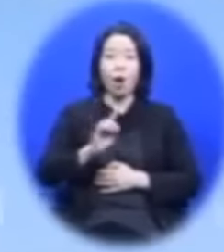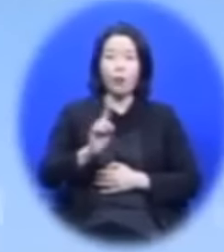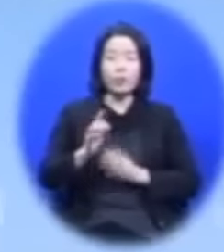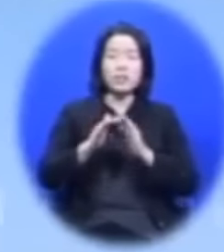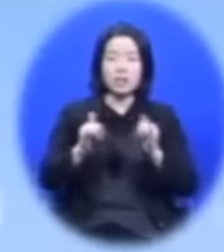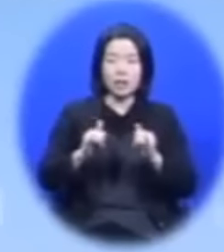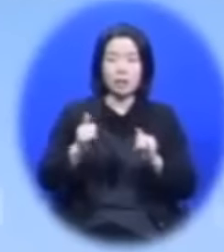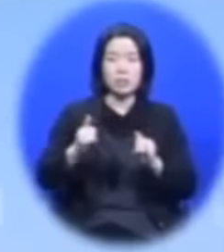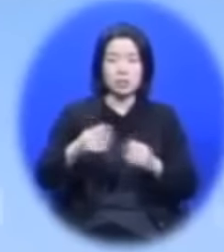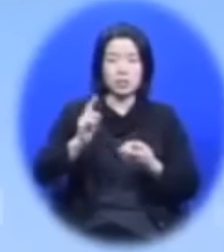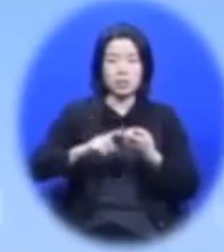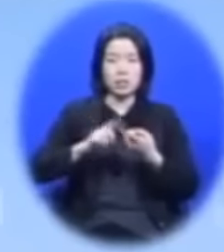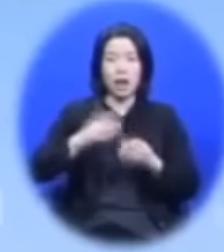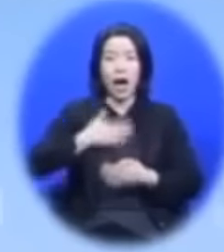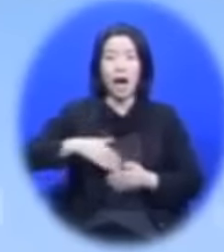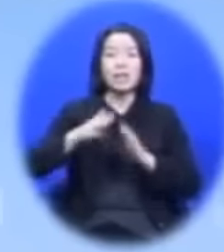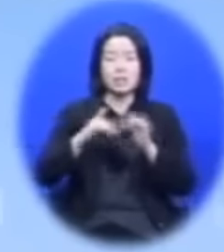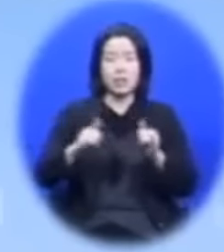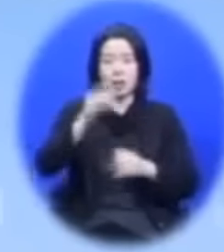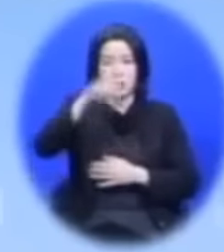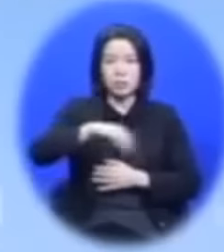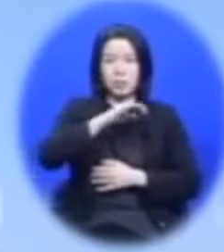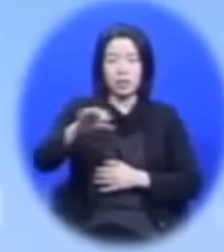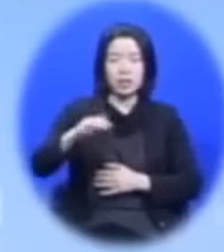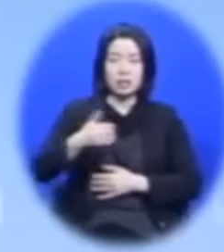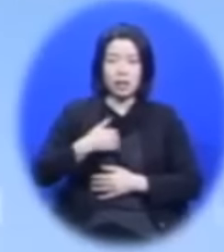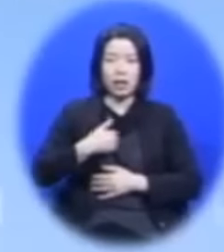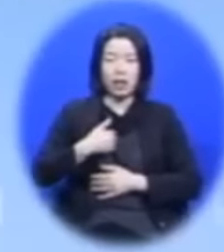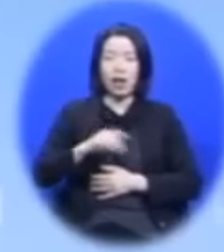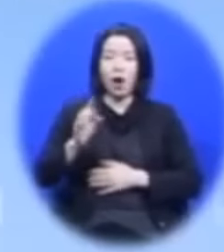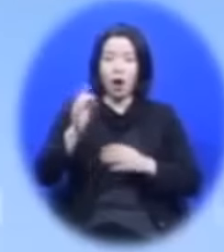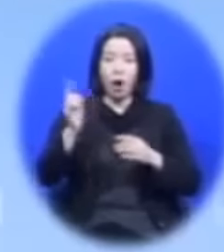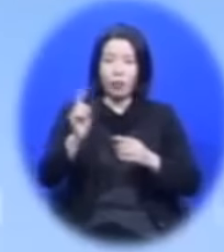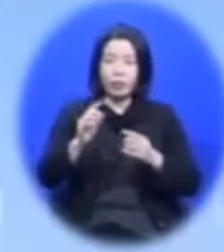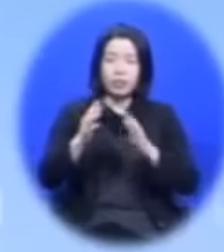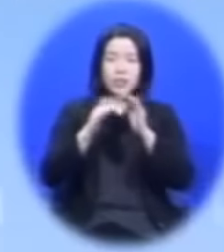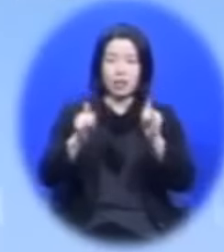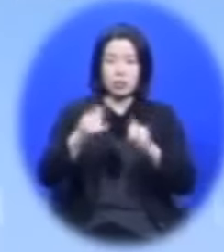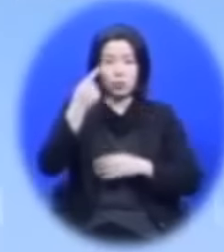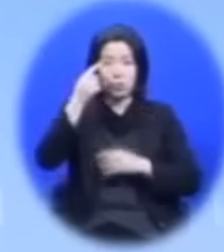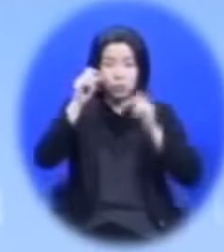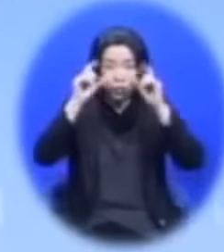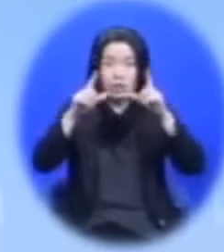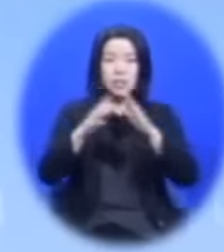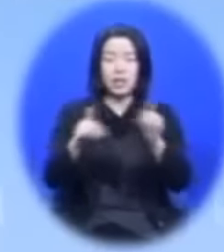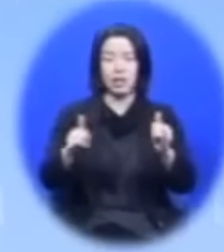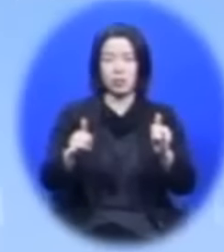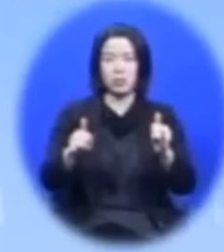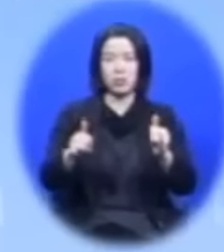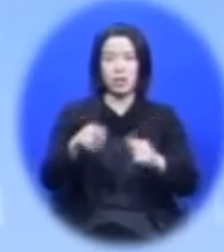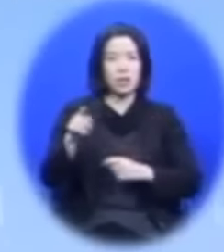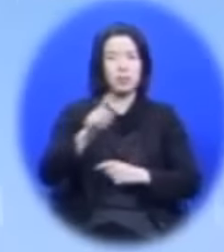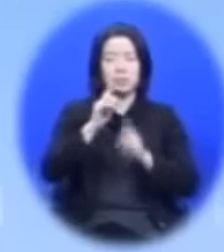진짜 안 사람은, 십자가에서 정말 자기가 어떤 사람인지 눈이 뜨인 사람은.